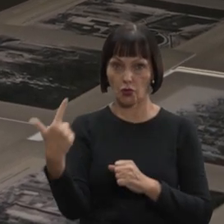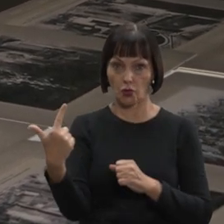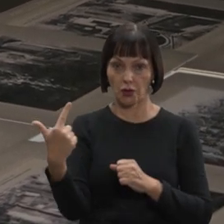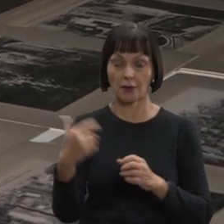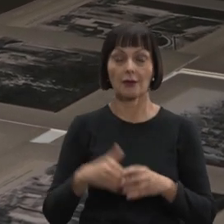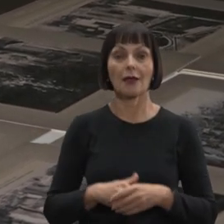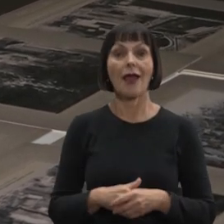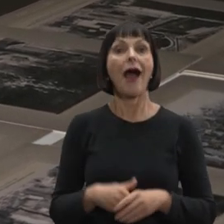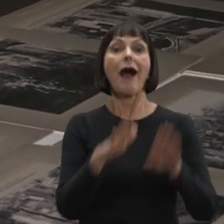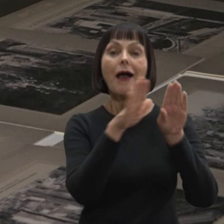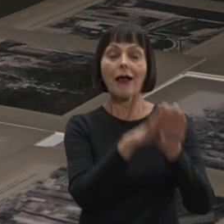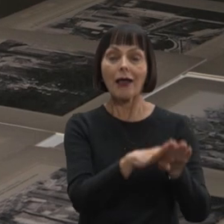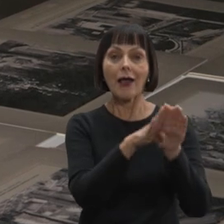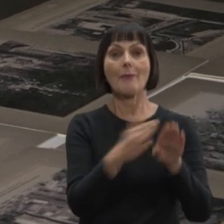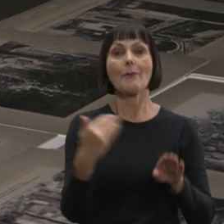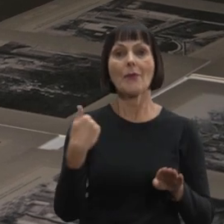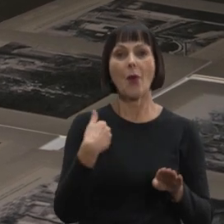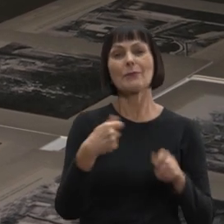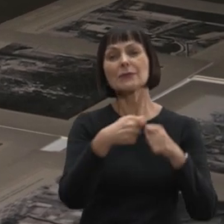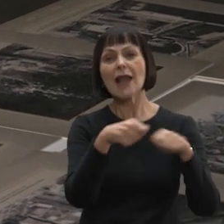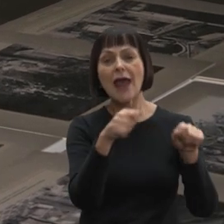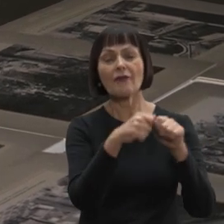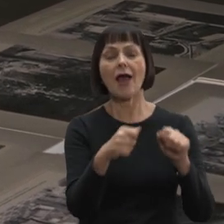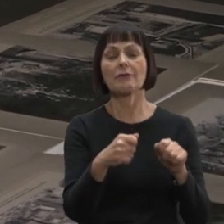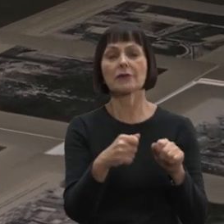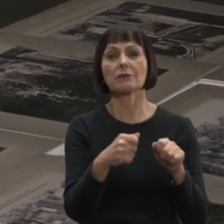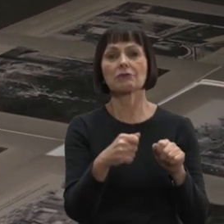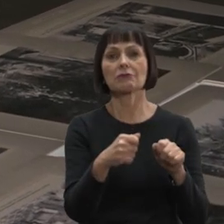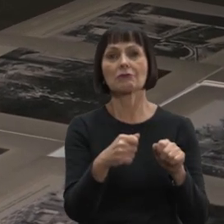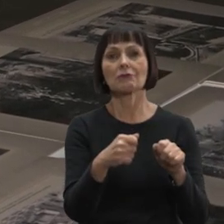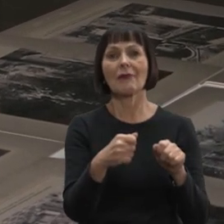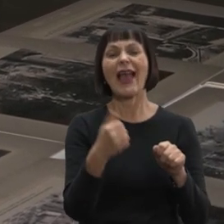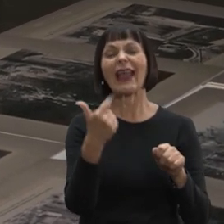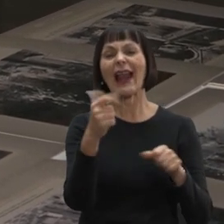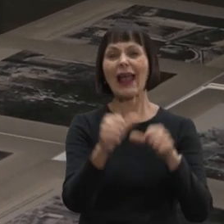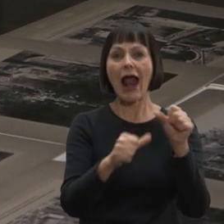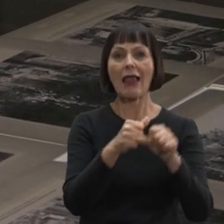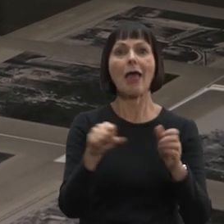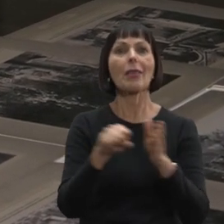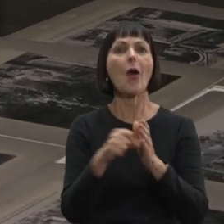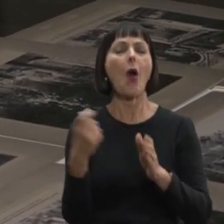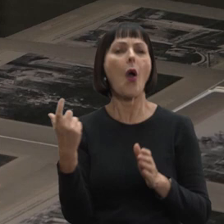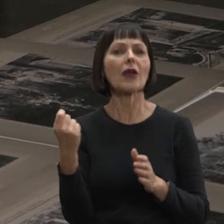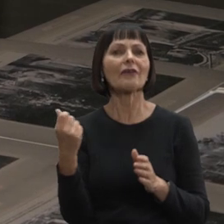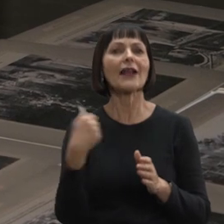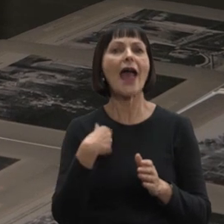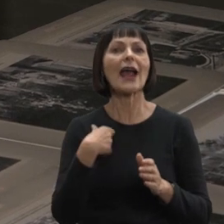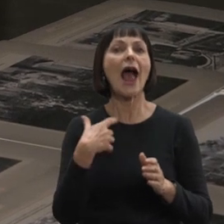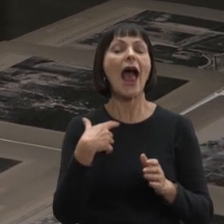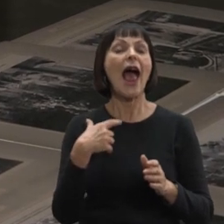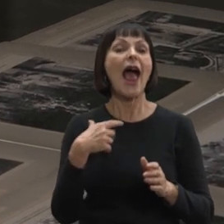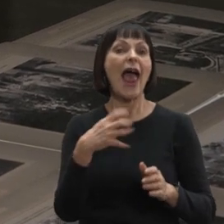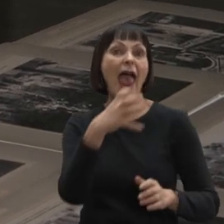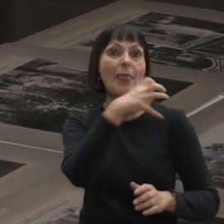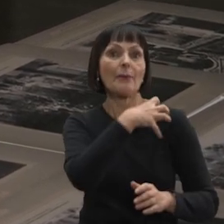1762 i pozostał tutaj z przerwami przez kilka lat, aż do momentu, kiedy